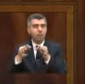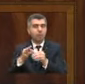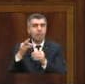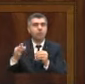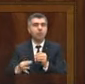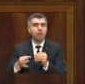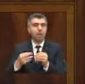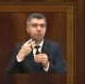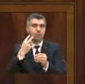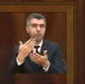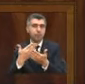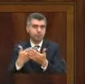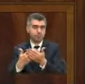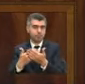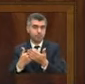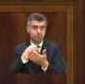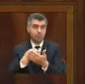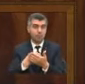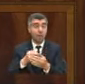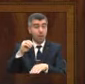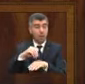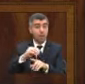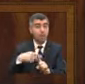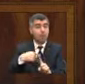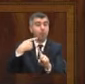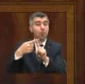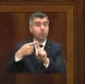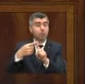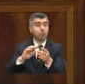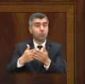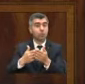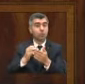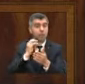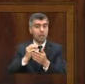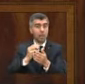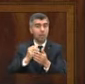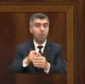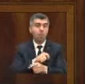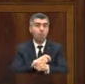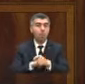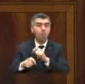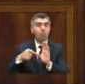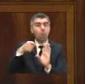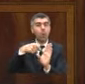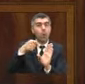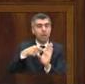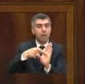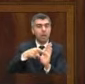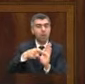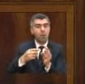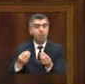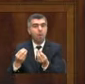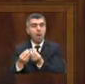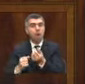وإن الحادثة دليل إضافي على تهافت جمهورية الوهم وتهافت كل من يدافع عنها.